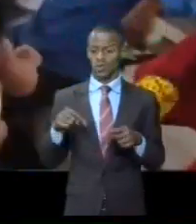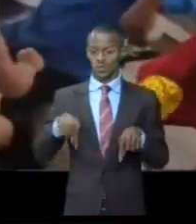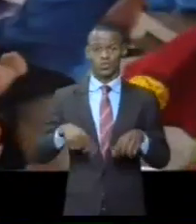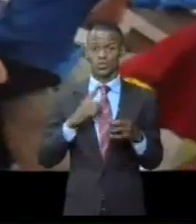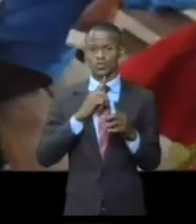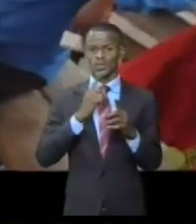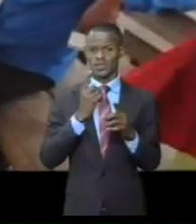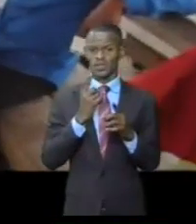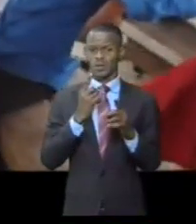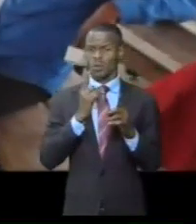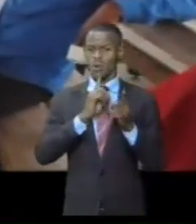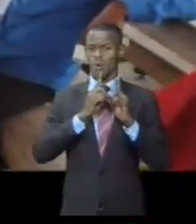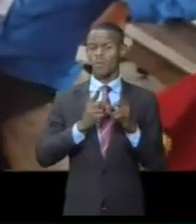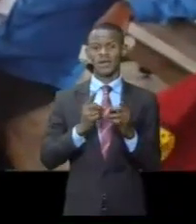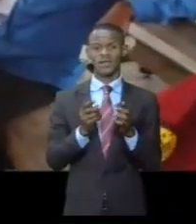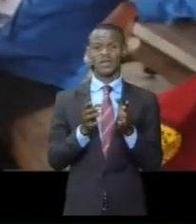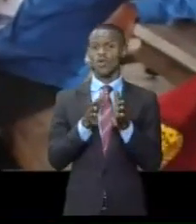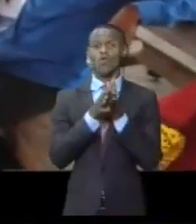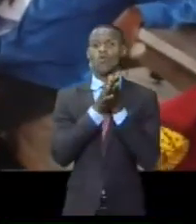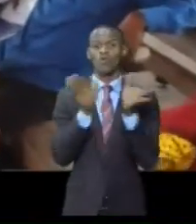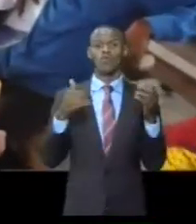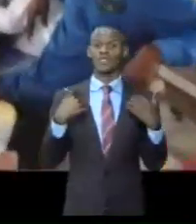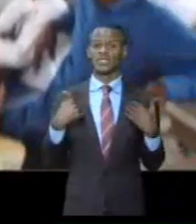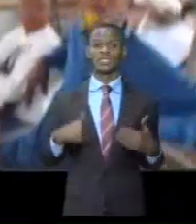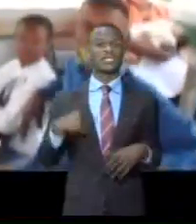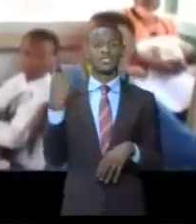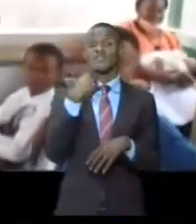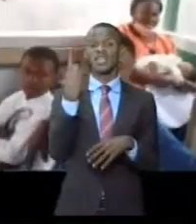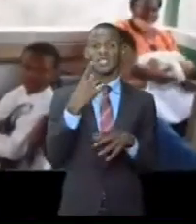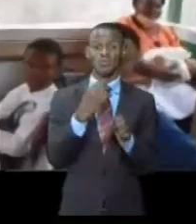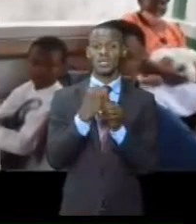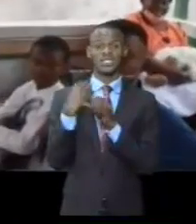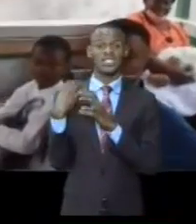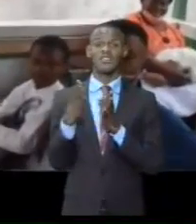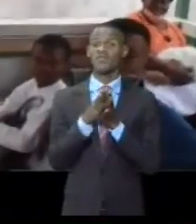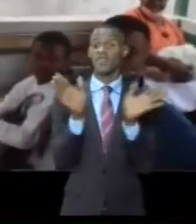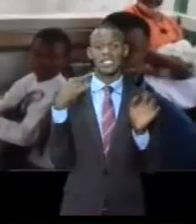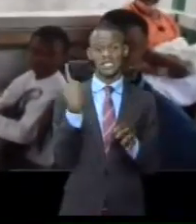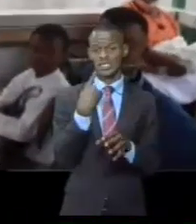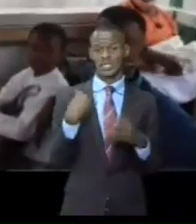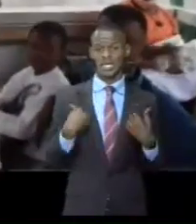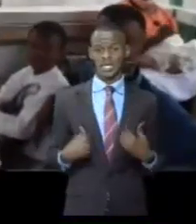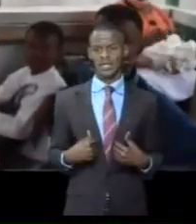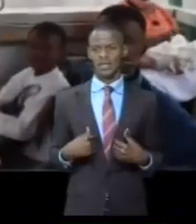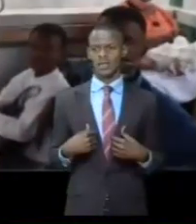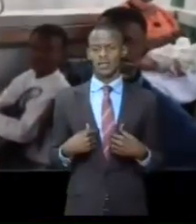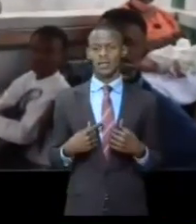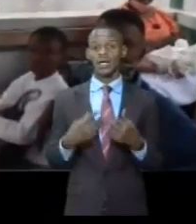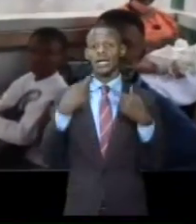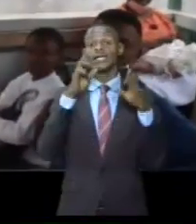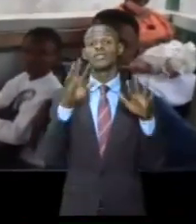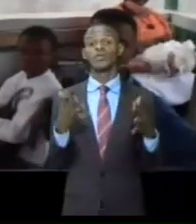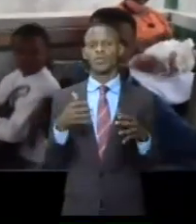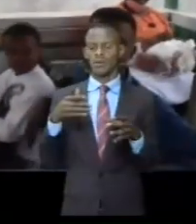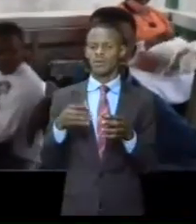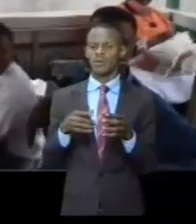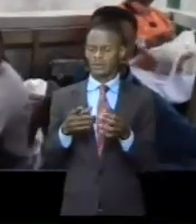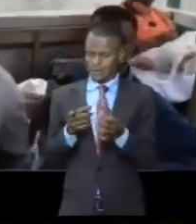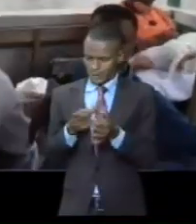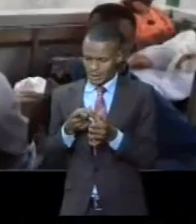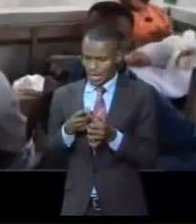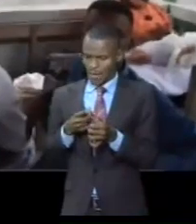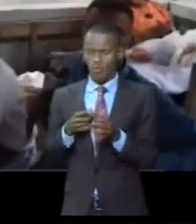couverture sanitaire universelle. Elle ne peut passer qu'au travers et par les mutuelles de santé. Nous lançons